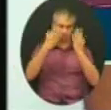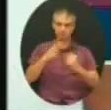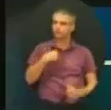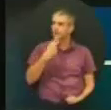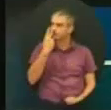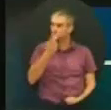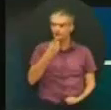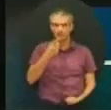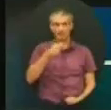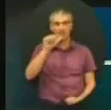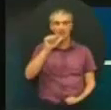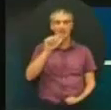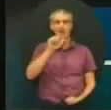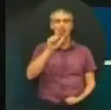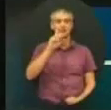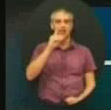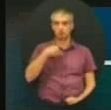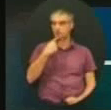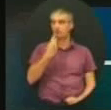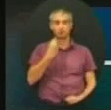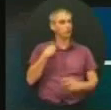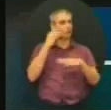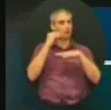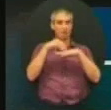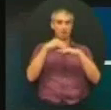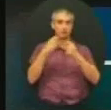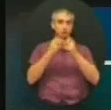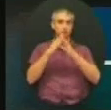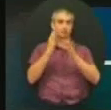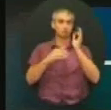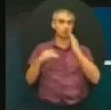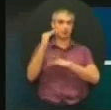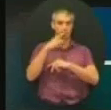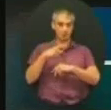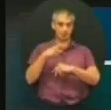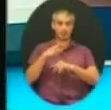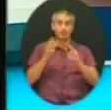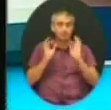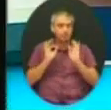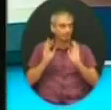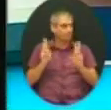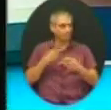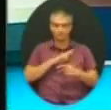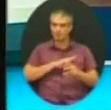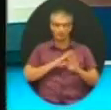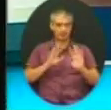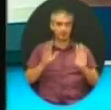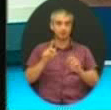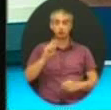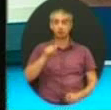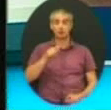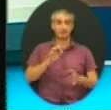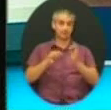פניו של אריה אלדד שרוצה להגיד משהו. נכון. הערה אחת לגבי בית המשפט העליון, זה באמת בלתי נסבל